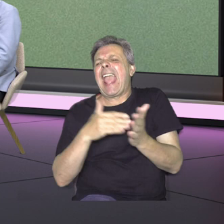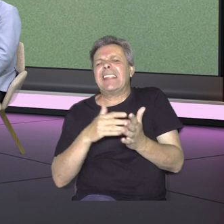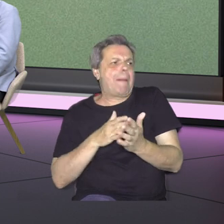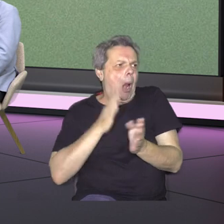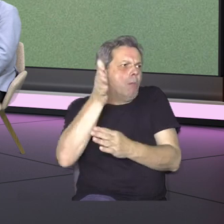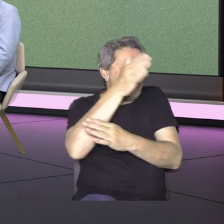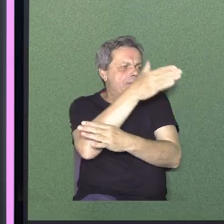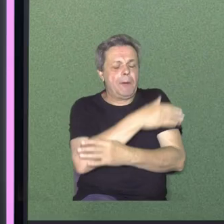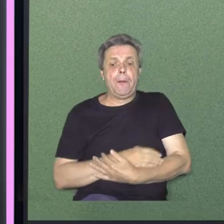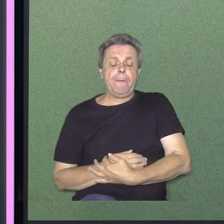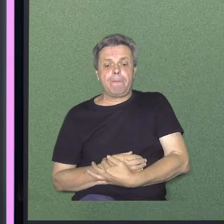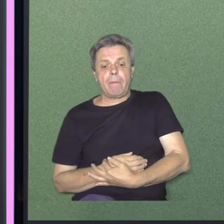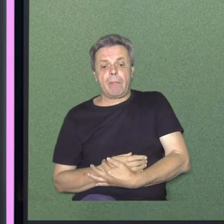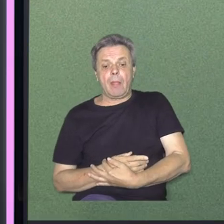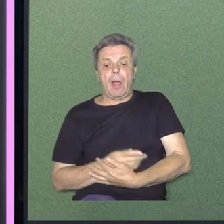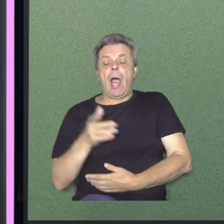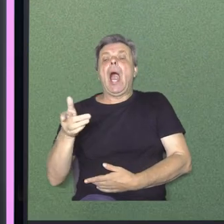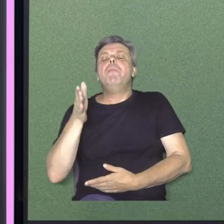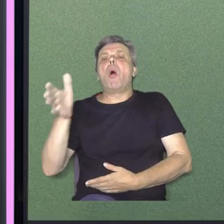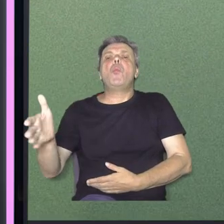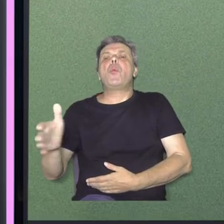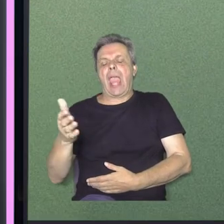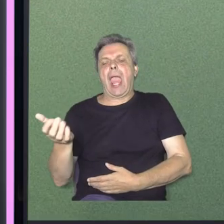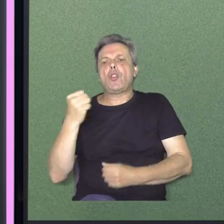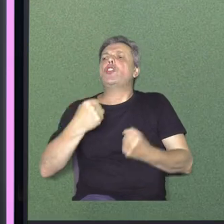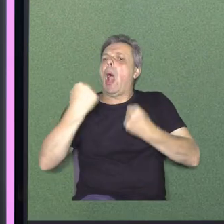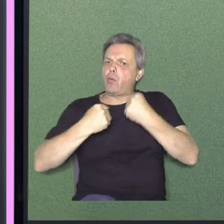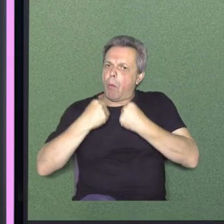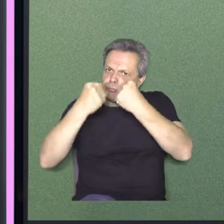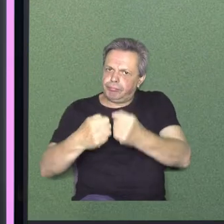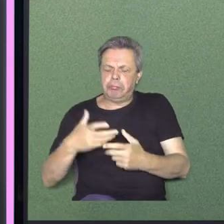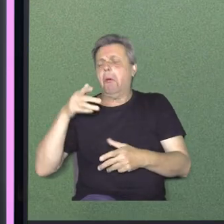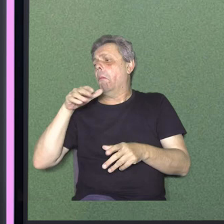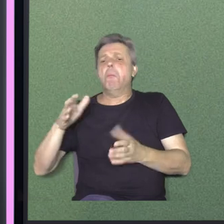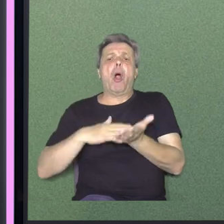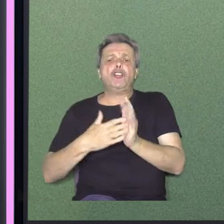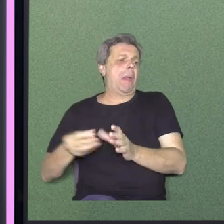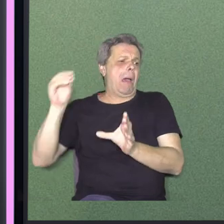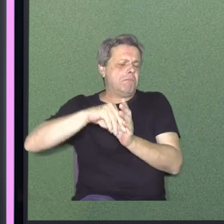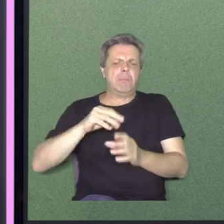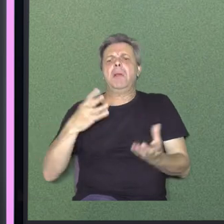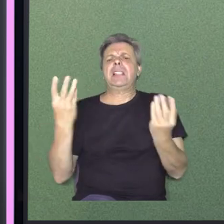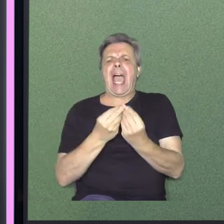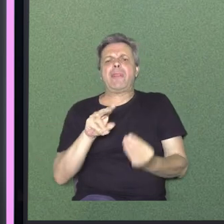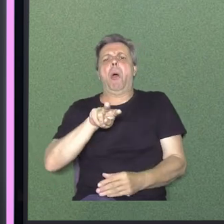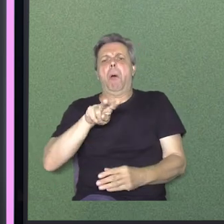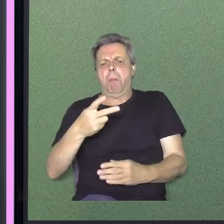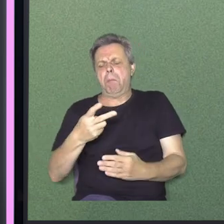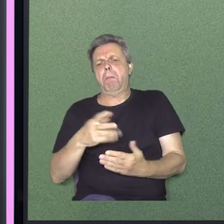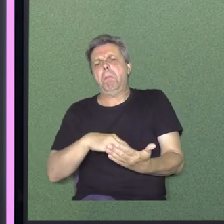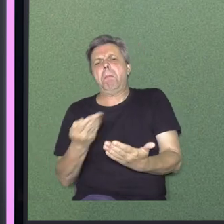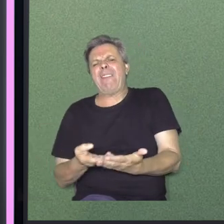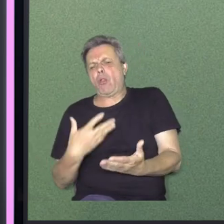kud je već trebalo ići, a po nju je došao automobil, odvezli su je sa prevodiocem